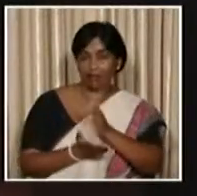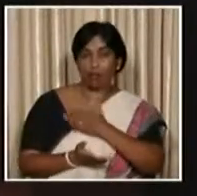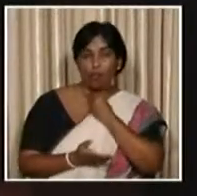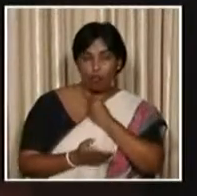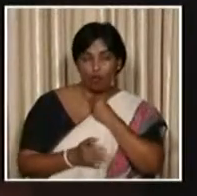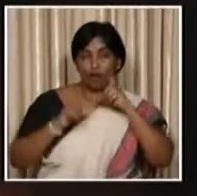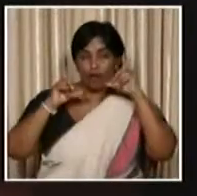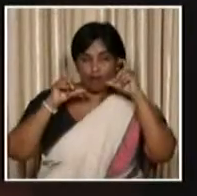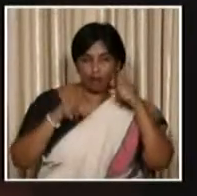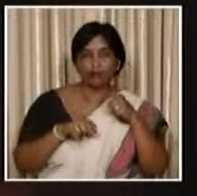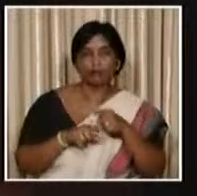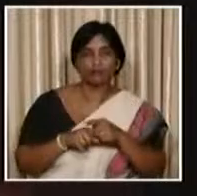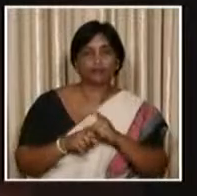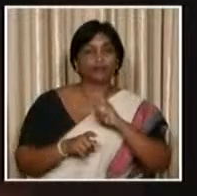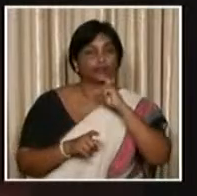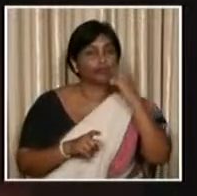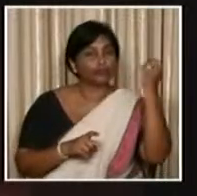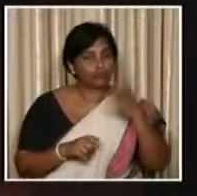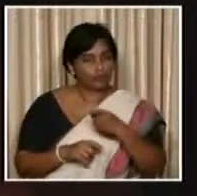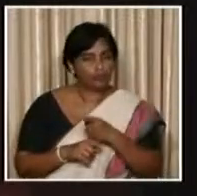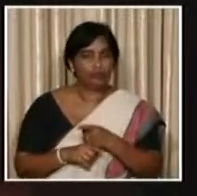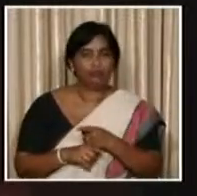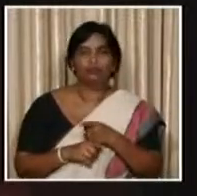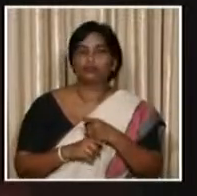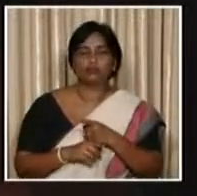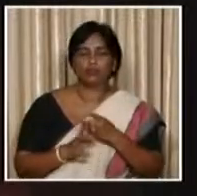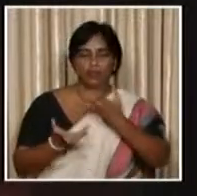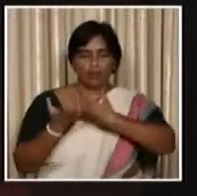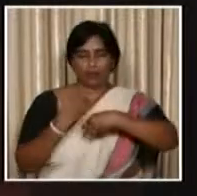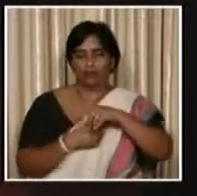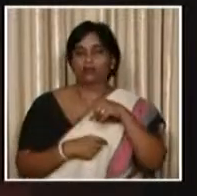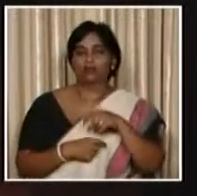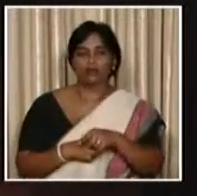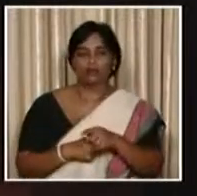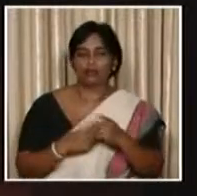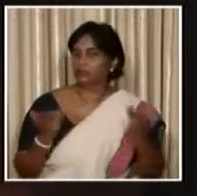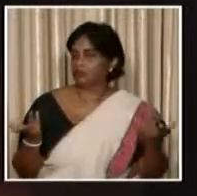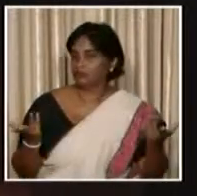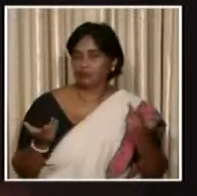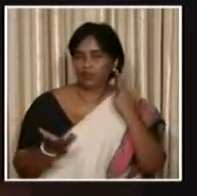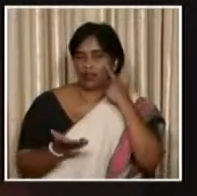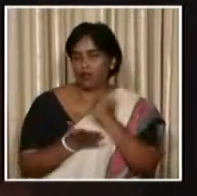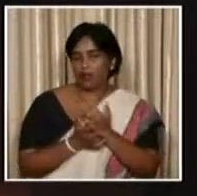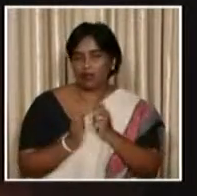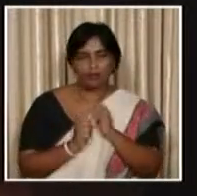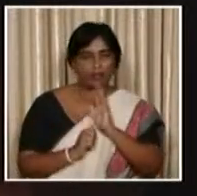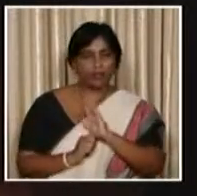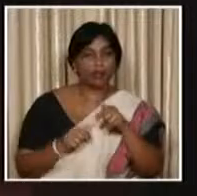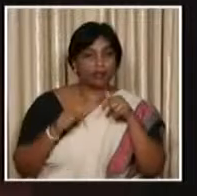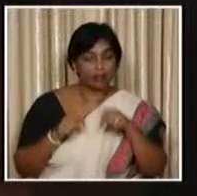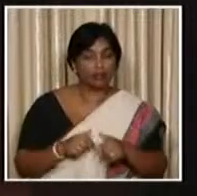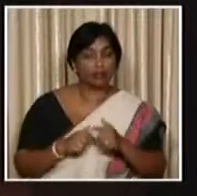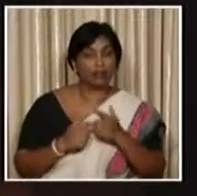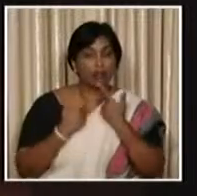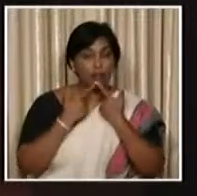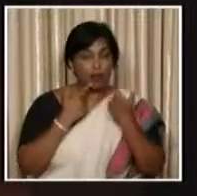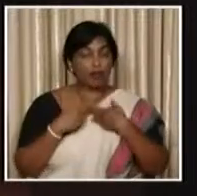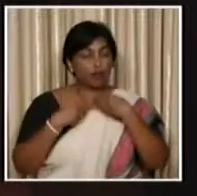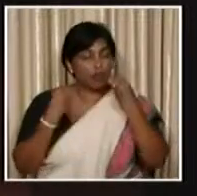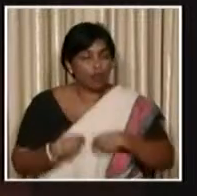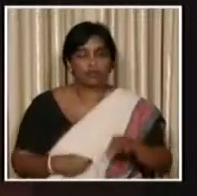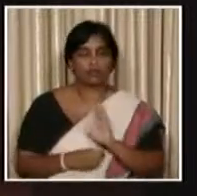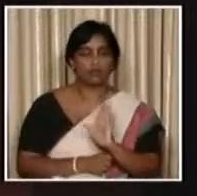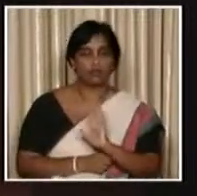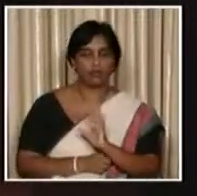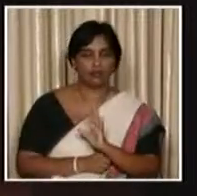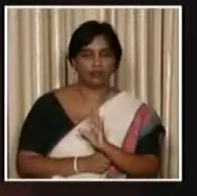බොරු පින්තූර නඩු අංක මේවා ගැන පැටලිලා අනේ ඔබතුමා අමාරුවේ වැටෙන්න එපා. තියෙන ක්‍රෙඩිබිලිටි එකත් ඔබතුමා නැති